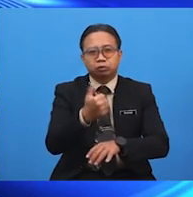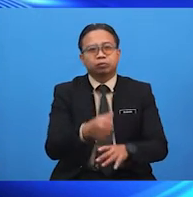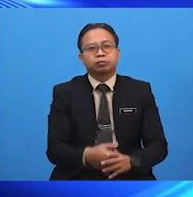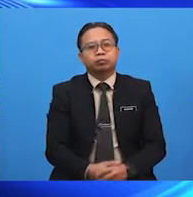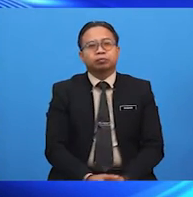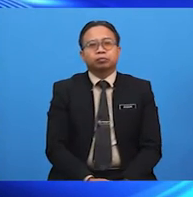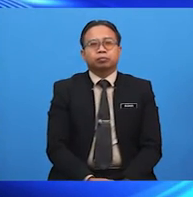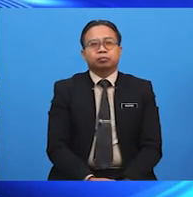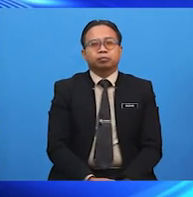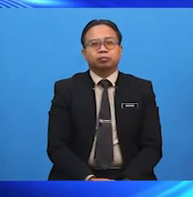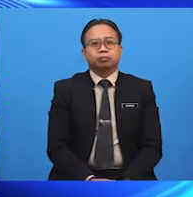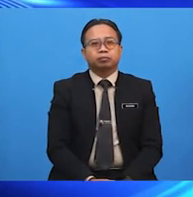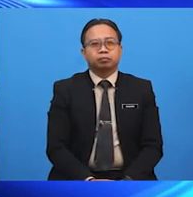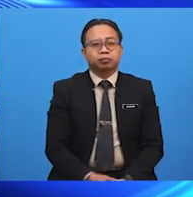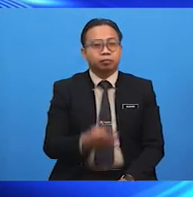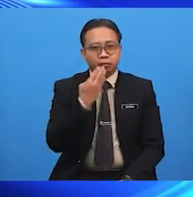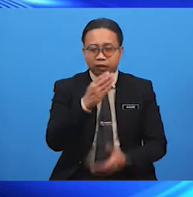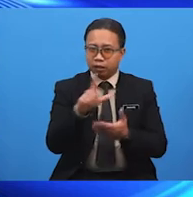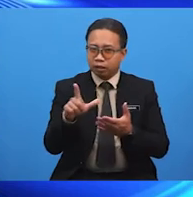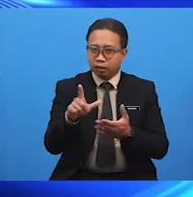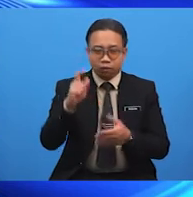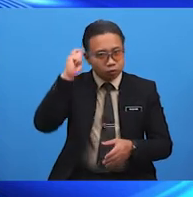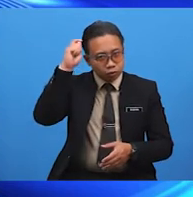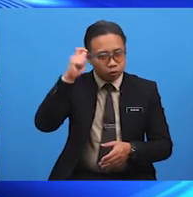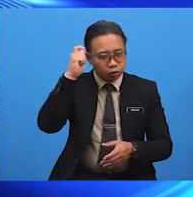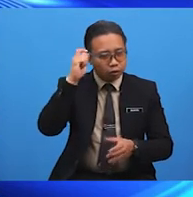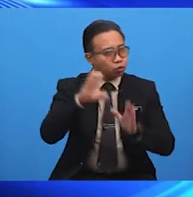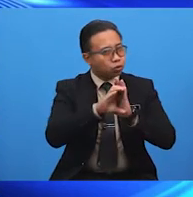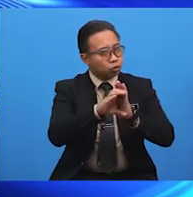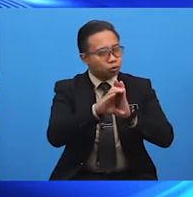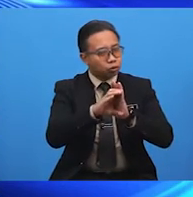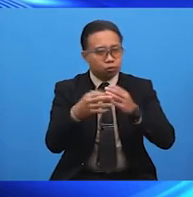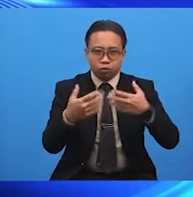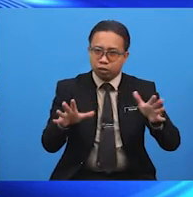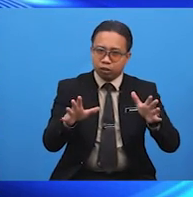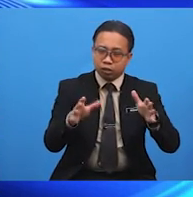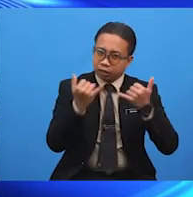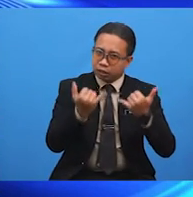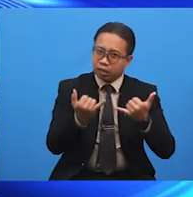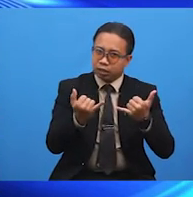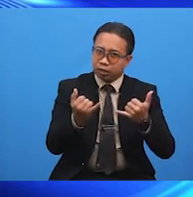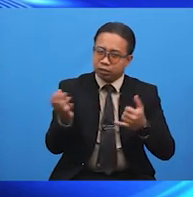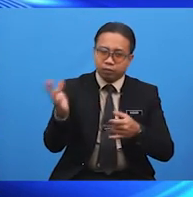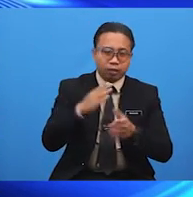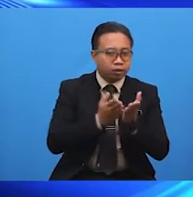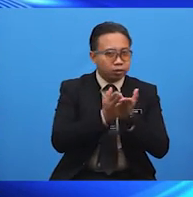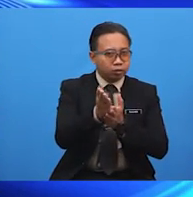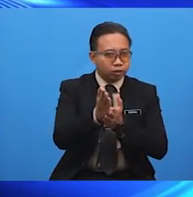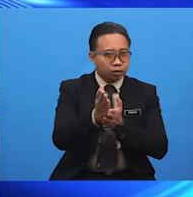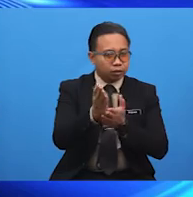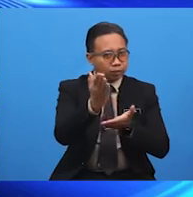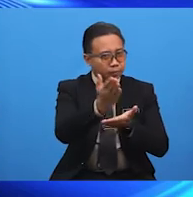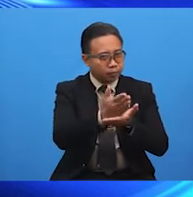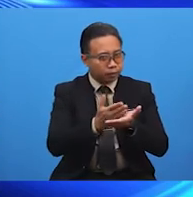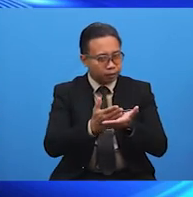sungguhlah pantun tadi Wan ya. Baiklah, teori sudah, contoh sudah. Jadi apa lagi kita nak pergi sekarang? Sekarang mari kita teruskan ke